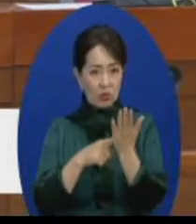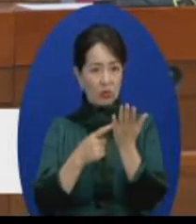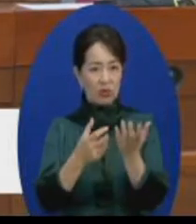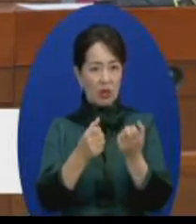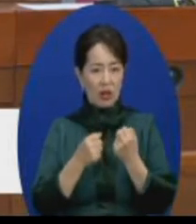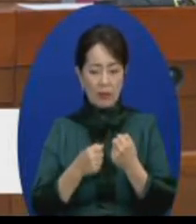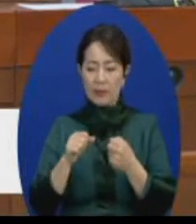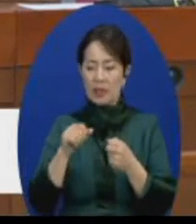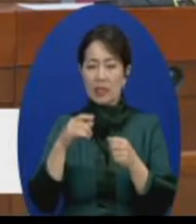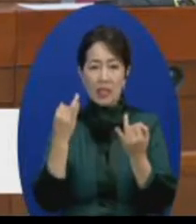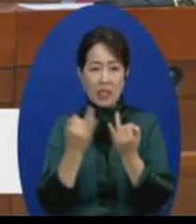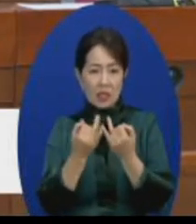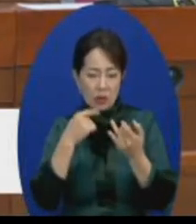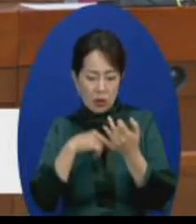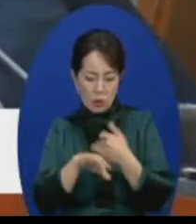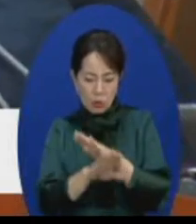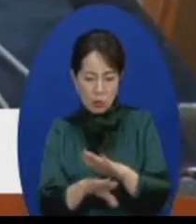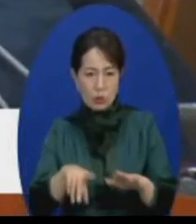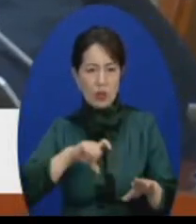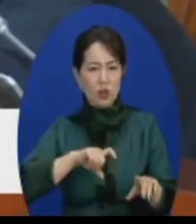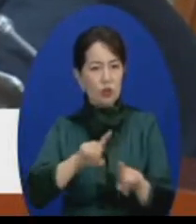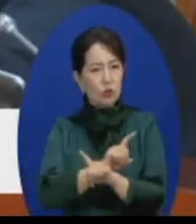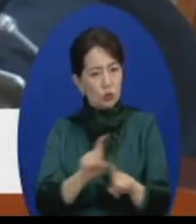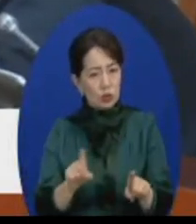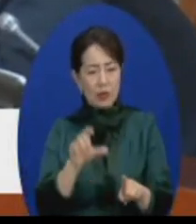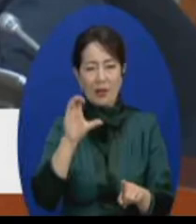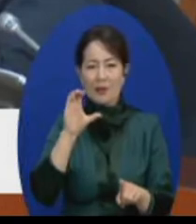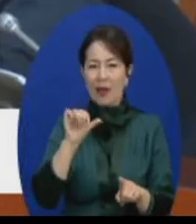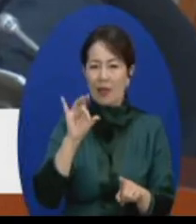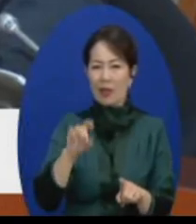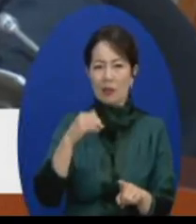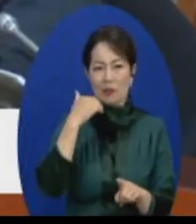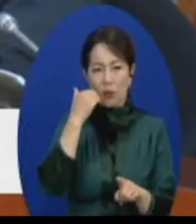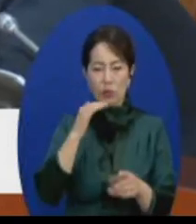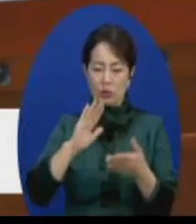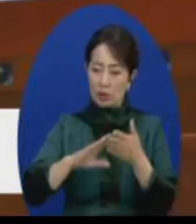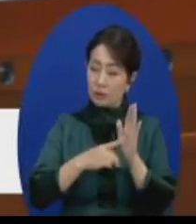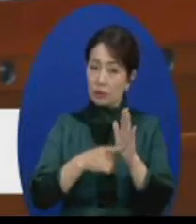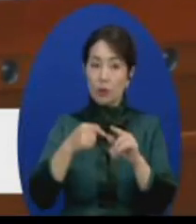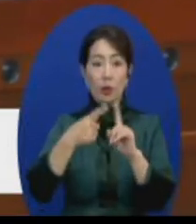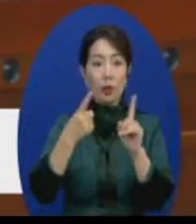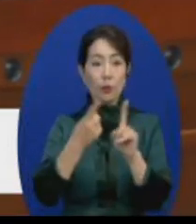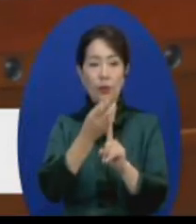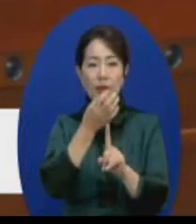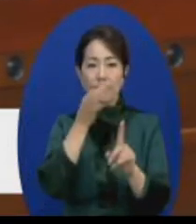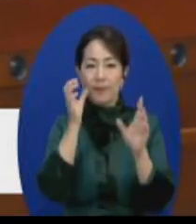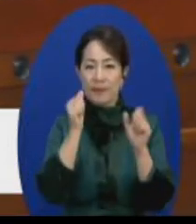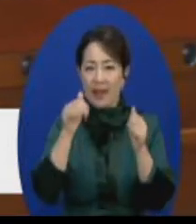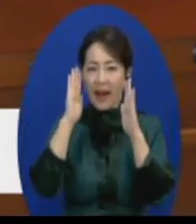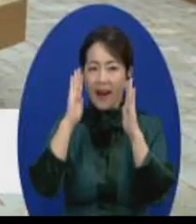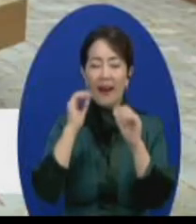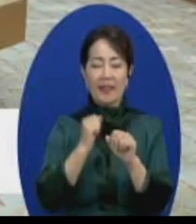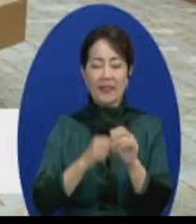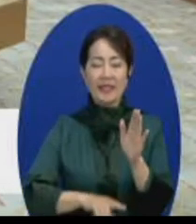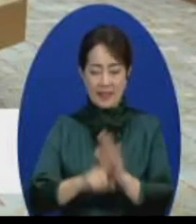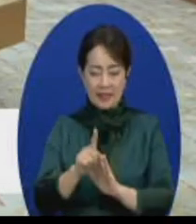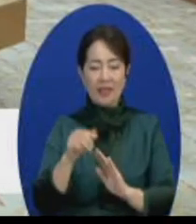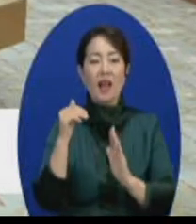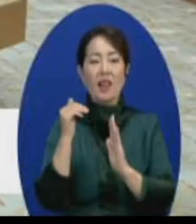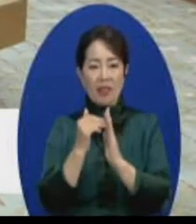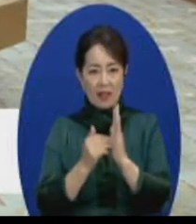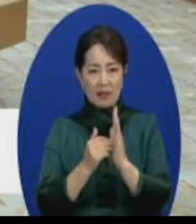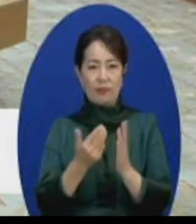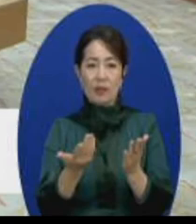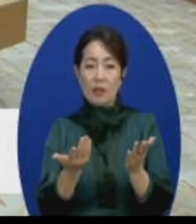бага насны хүүхдийн эрхийг зөрчих садар самууныг сурчлах гэмт хэрэгүүдийг илрүүлэхэд анхаарч ажилласан гэсэн тайлбарыг цагдаагийн